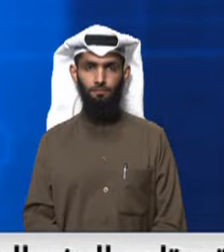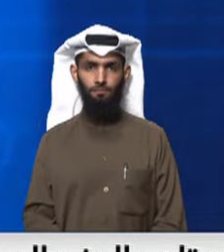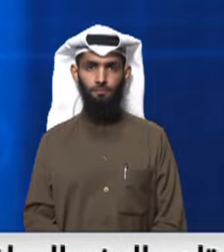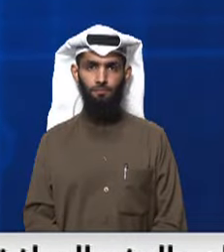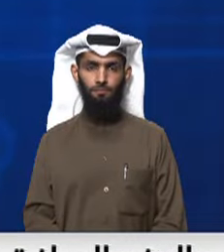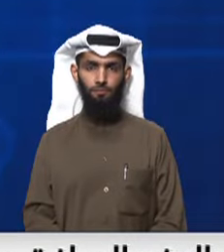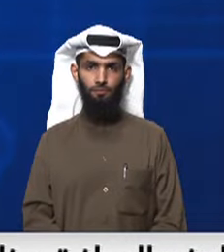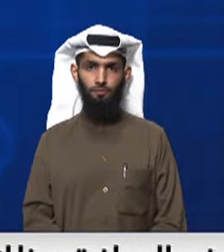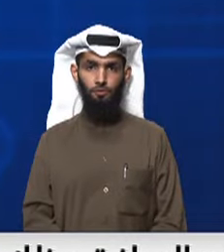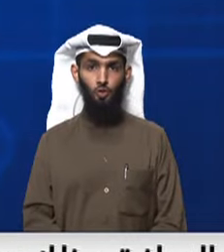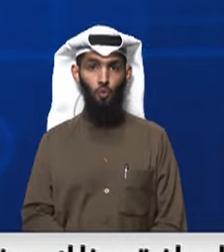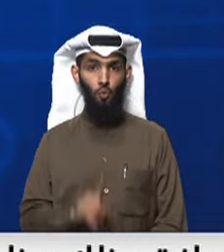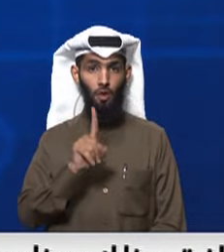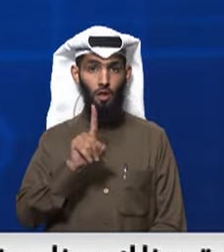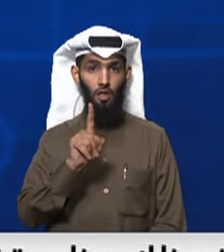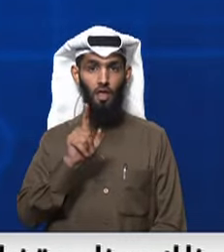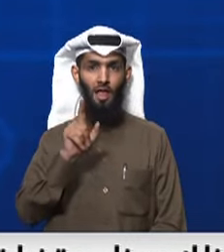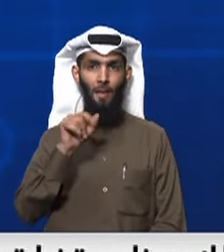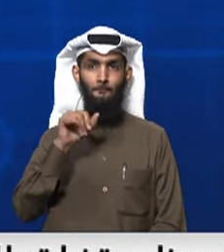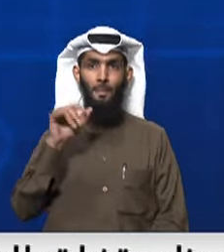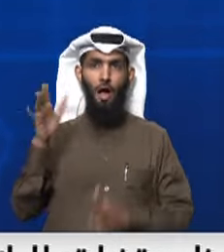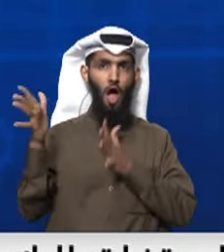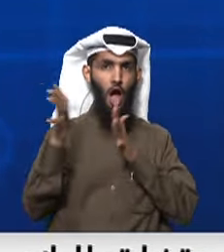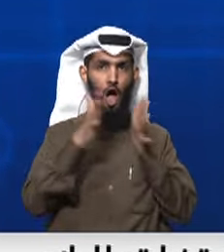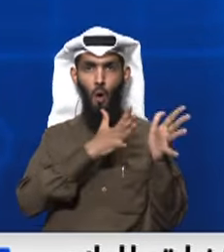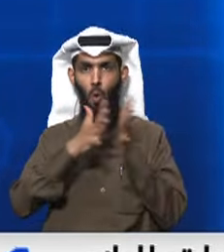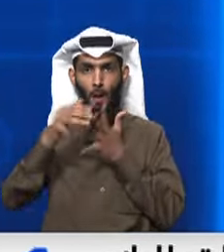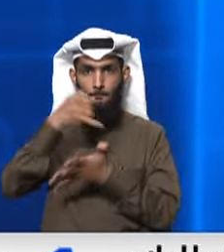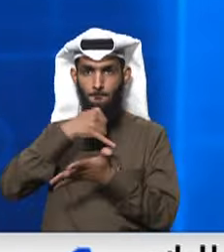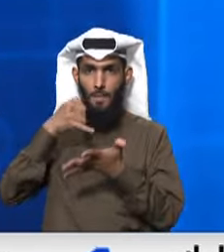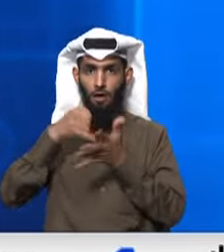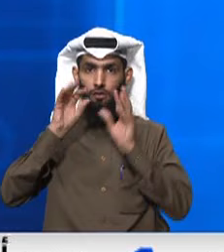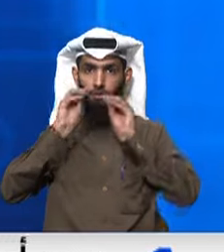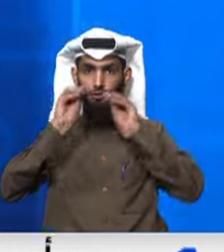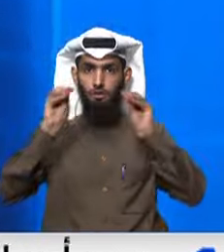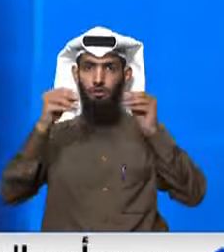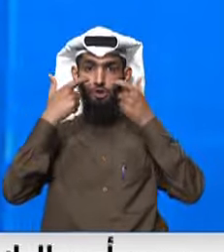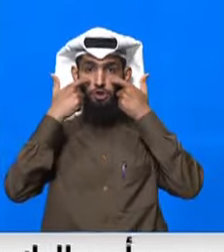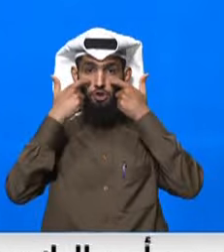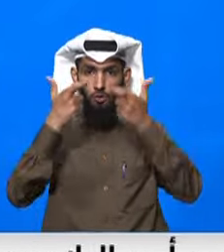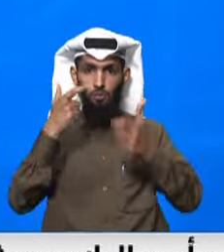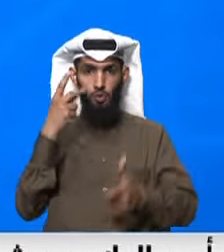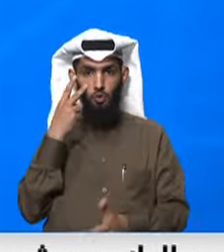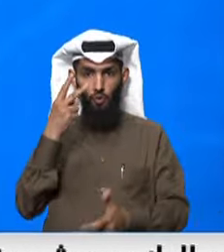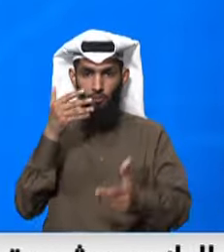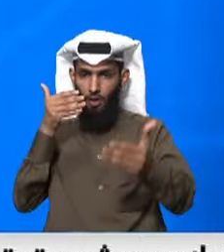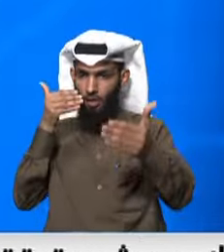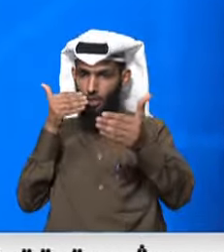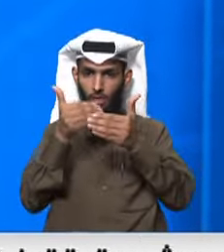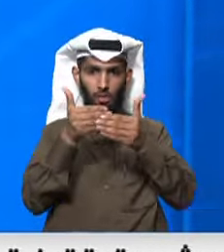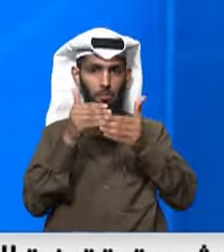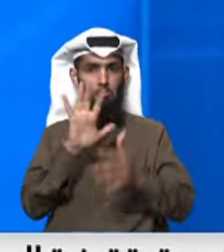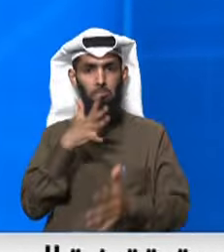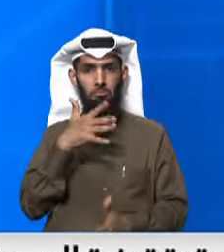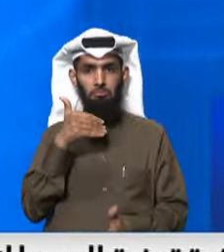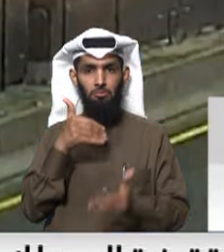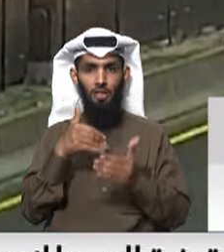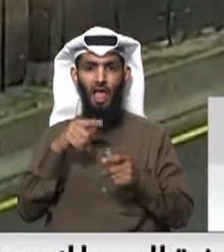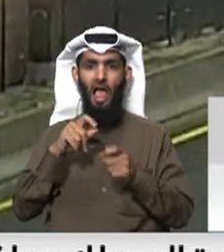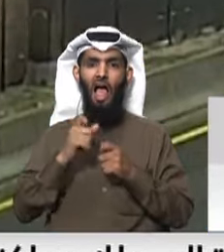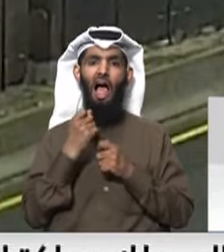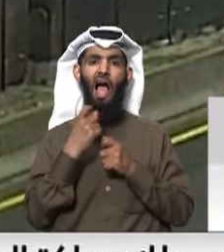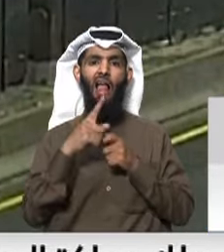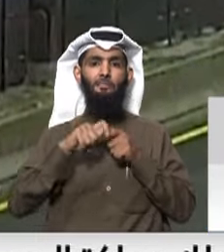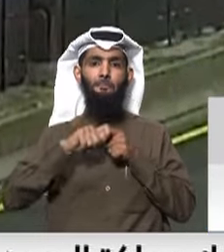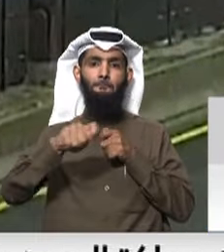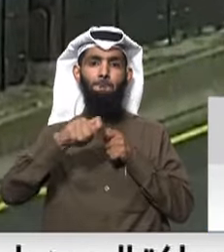حذرت اداره الارصاد الجويه من انخفاض الرؤيه الافقيه بسبب الضباب والتي قد تصل الى اقل من 1000 متر